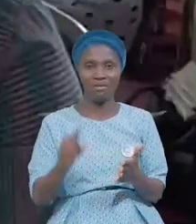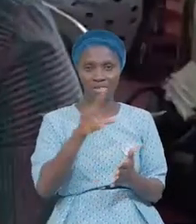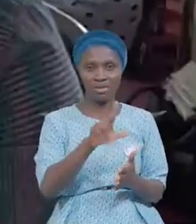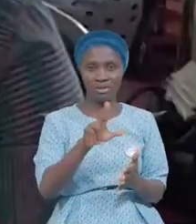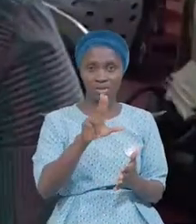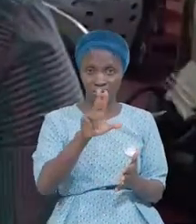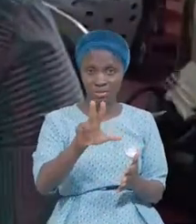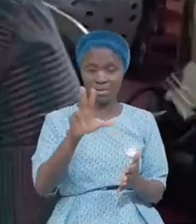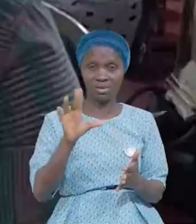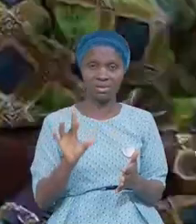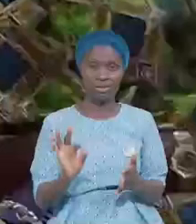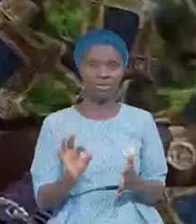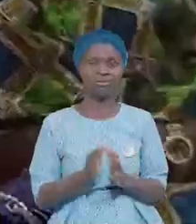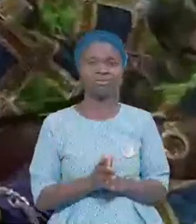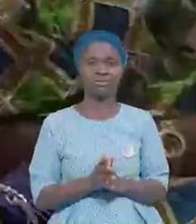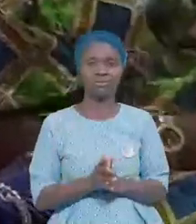Verset 39.